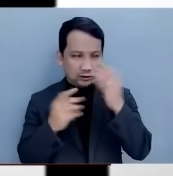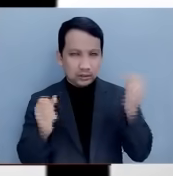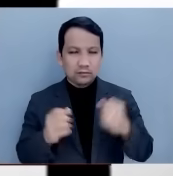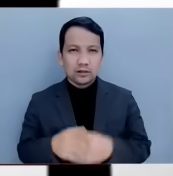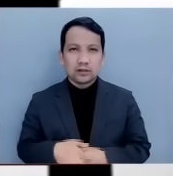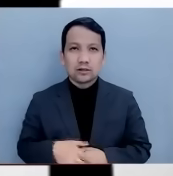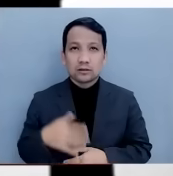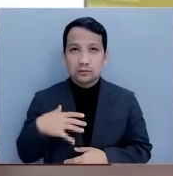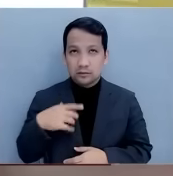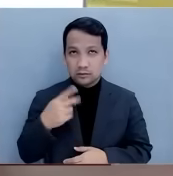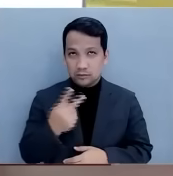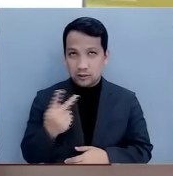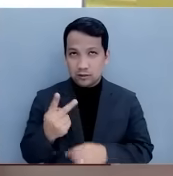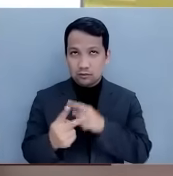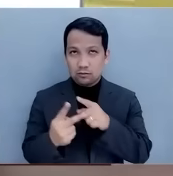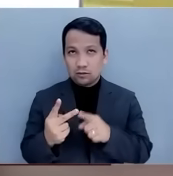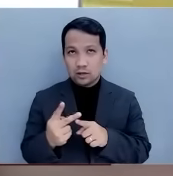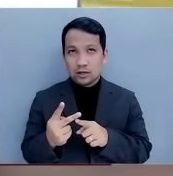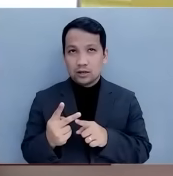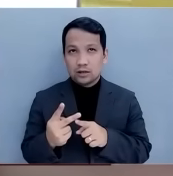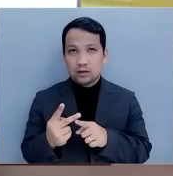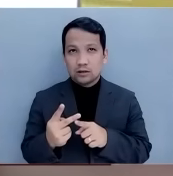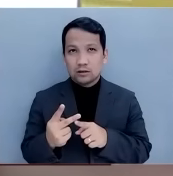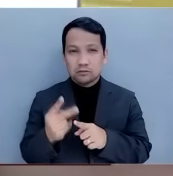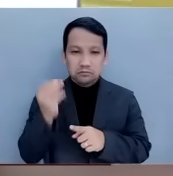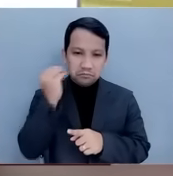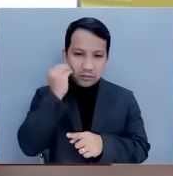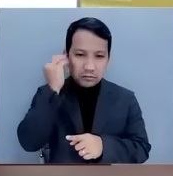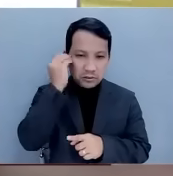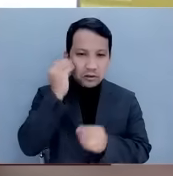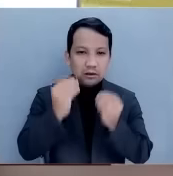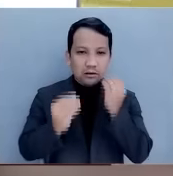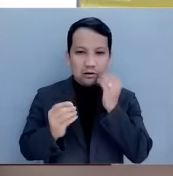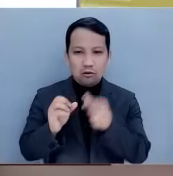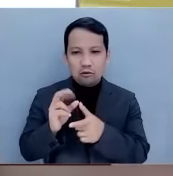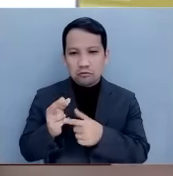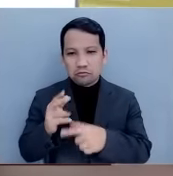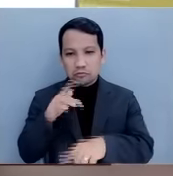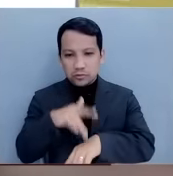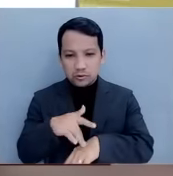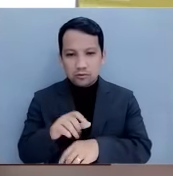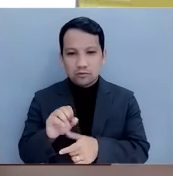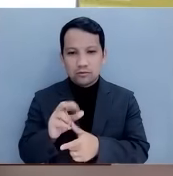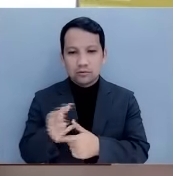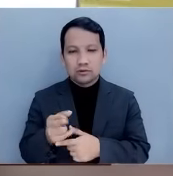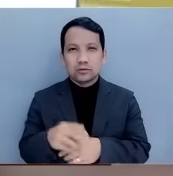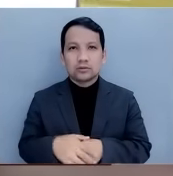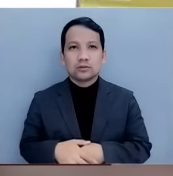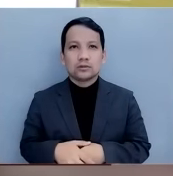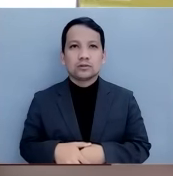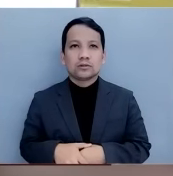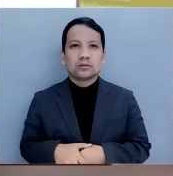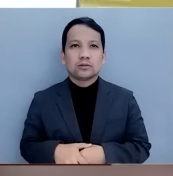Nag-a-attempt na itong 2 na halikan siya o hawakan siya.